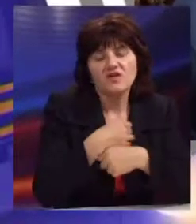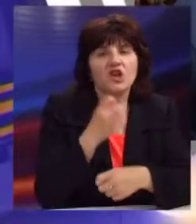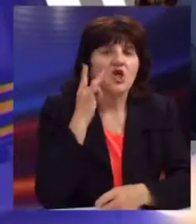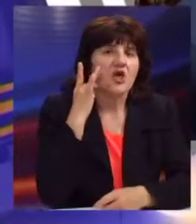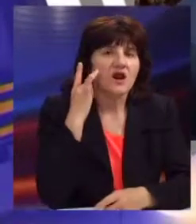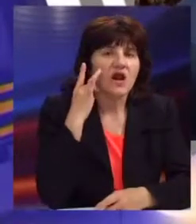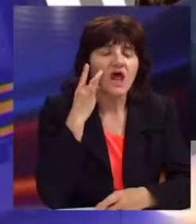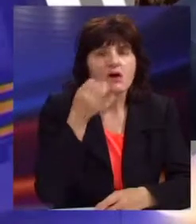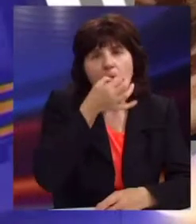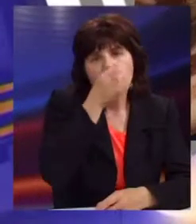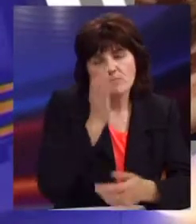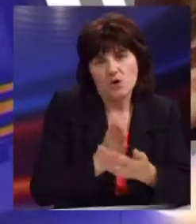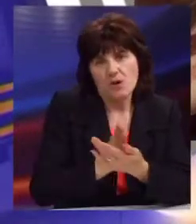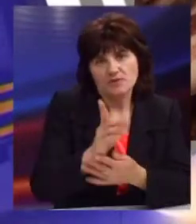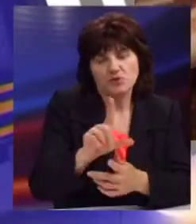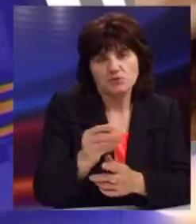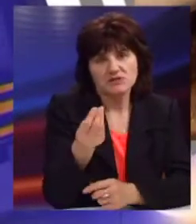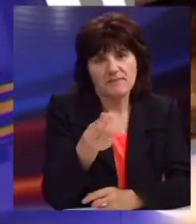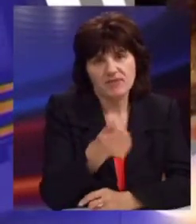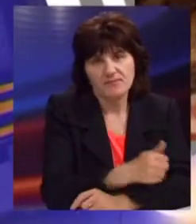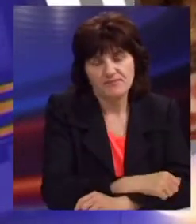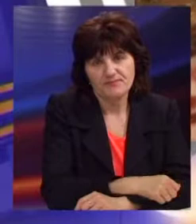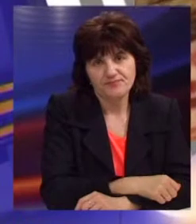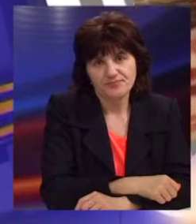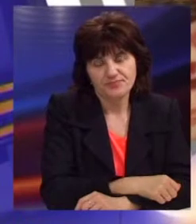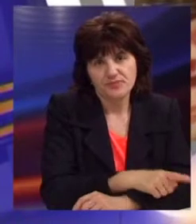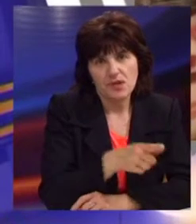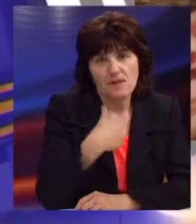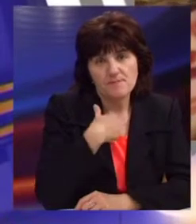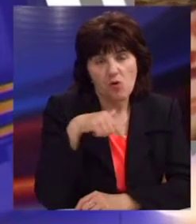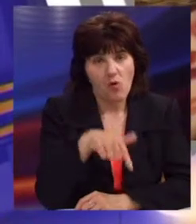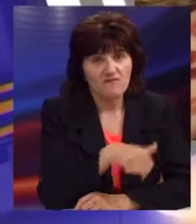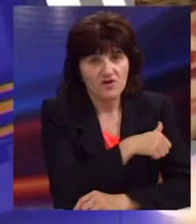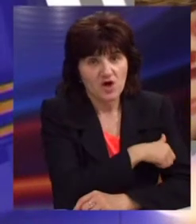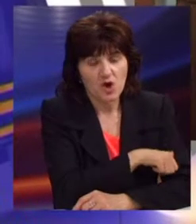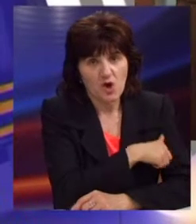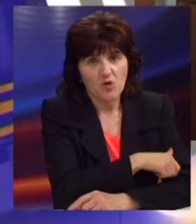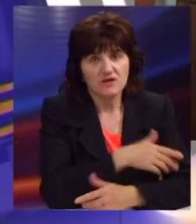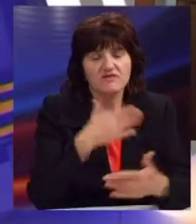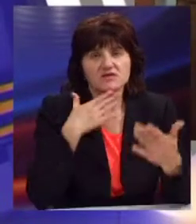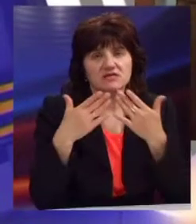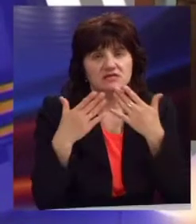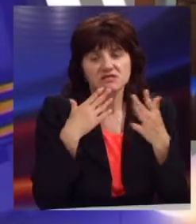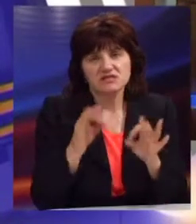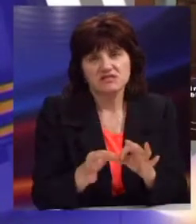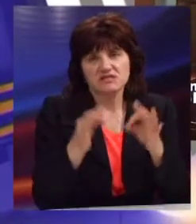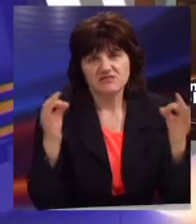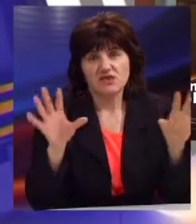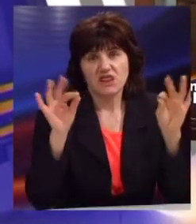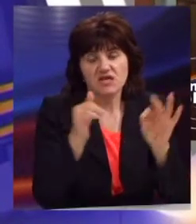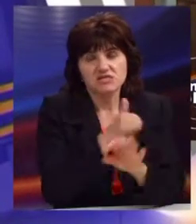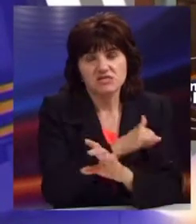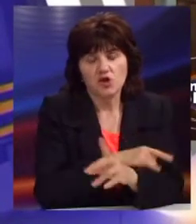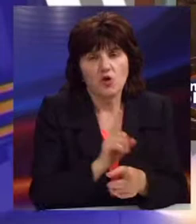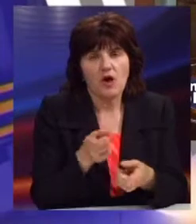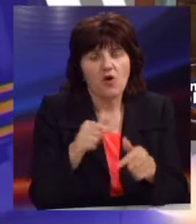brendovi i bolji plasman proizvoda u zemlji. Mi smo imali ove godine svečanu skupštinu 10 godina kako